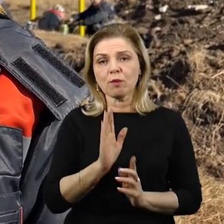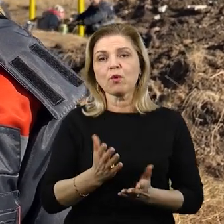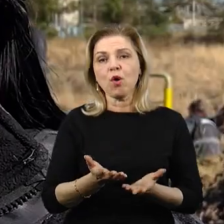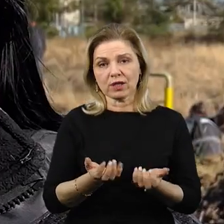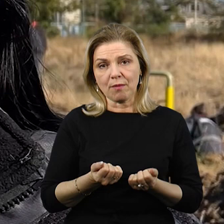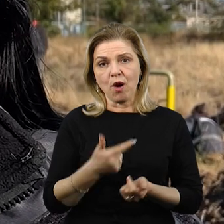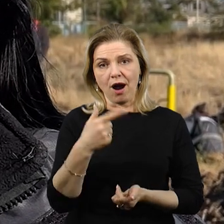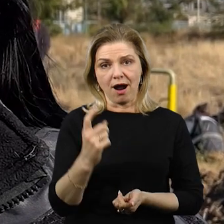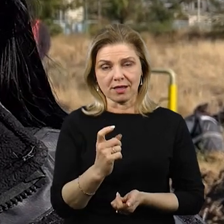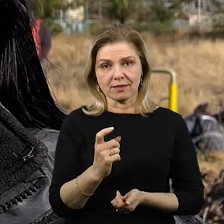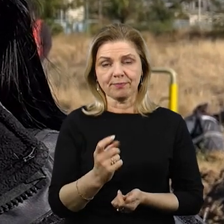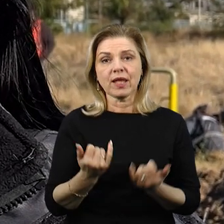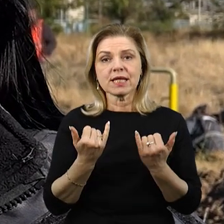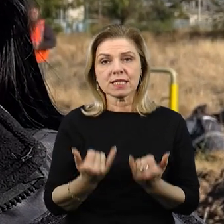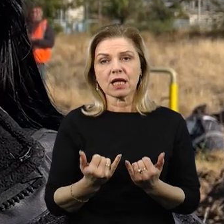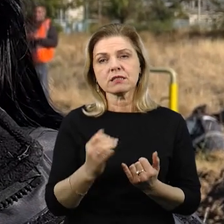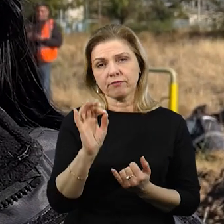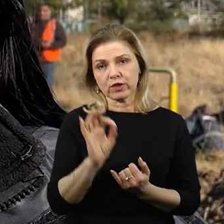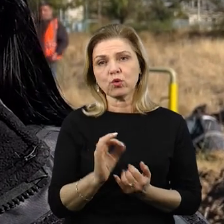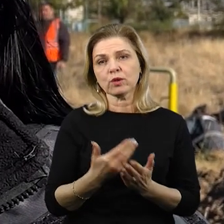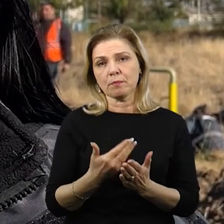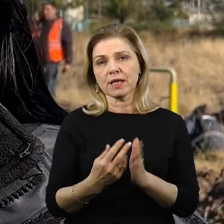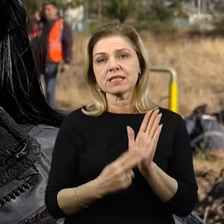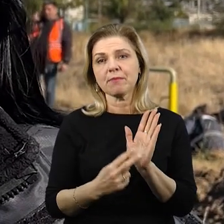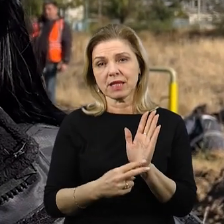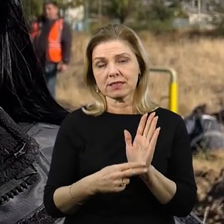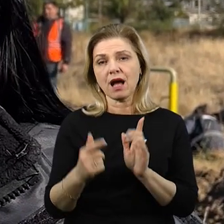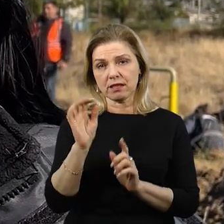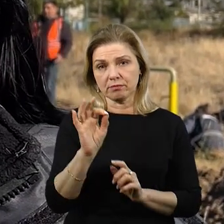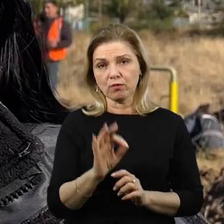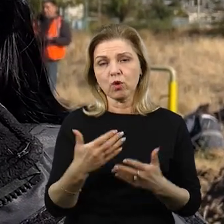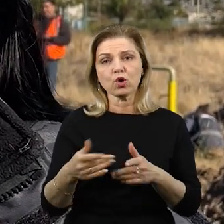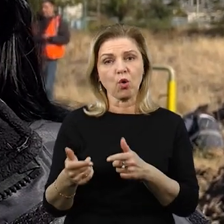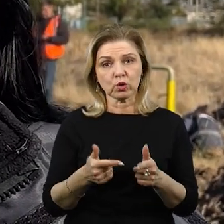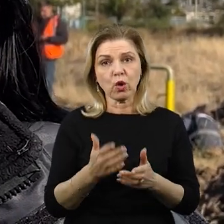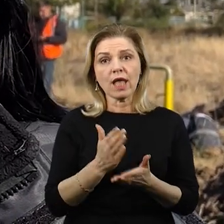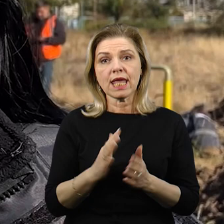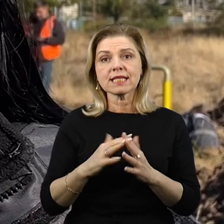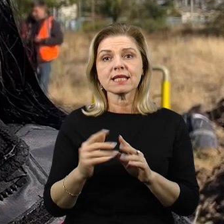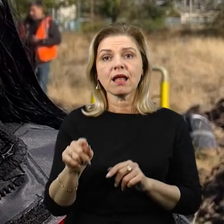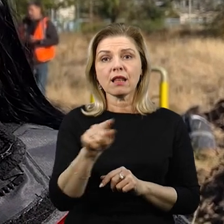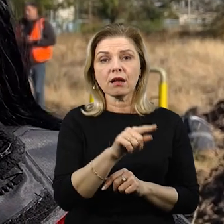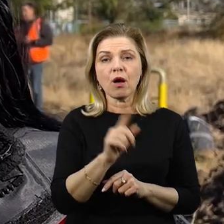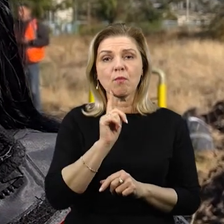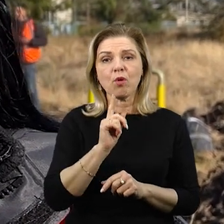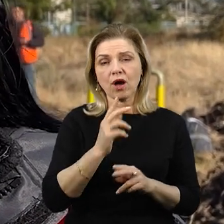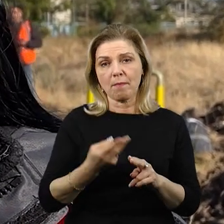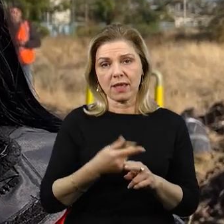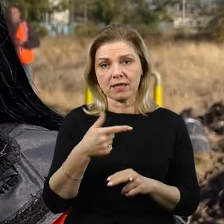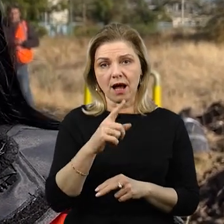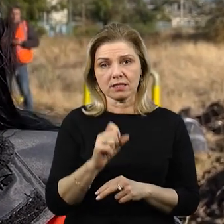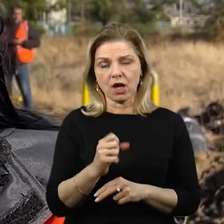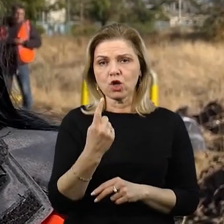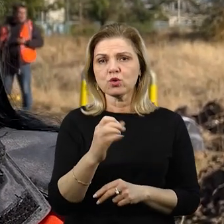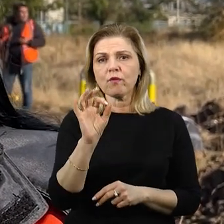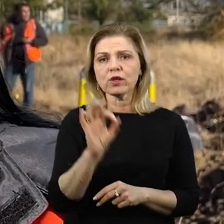повноцінно Зараз ми відсотків на 70 вже готові тому що є ще деякі населені пункти які без газу тому говорити про стовідсоткову